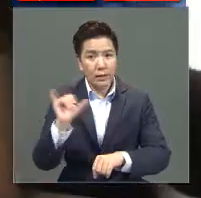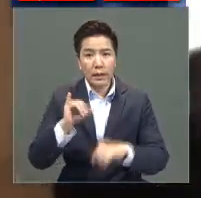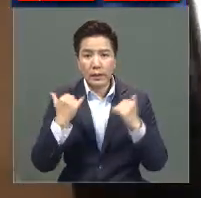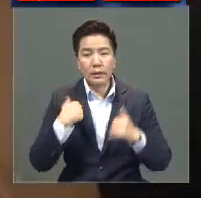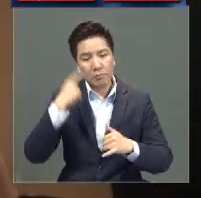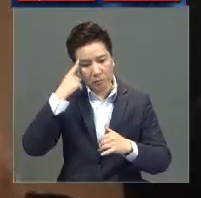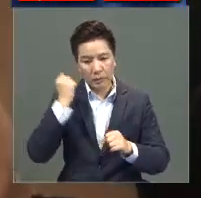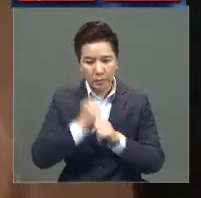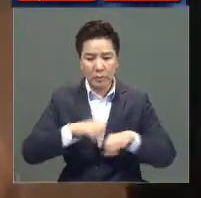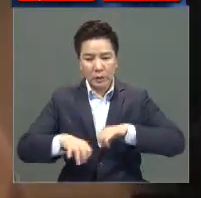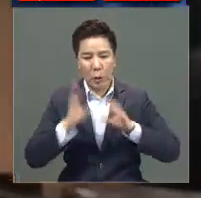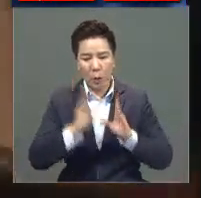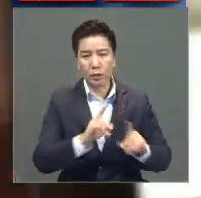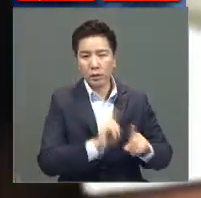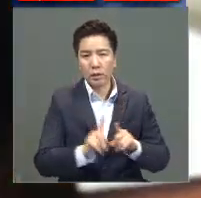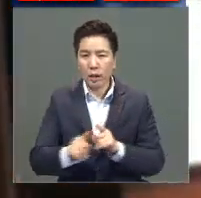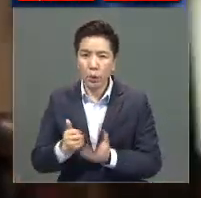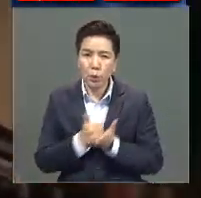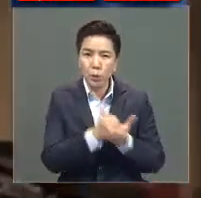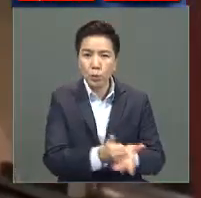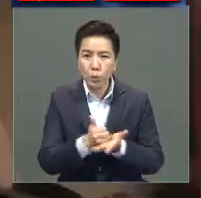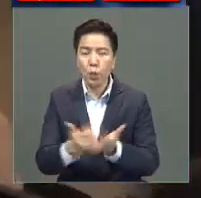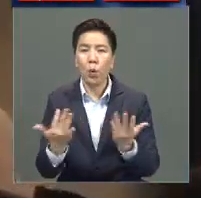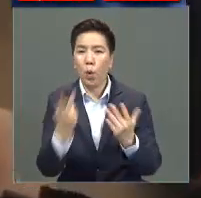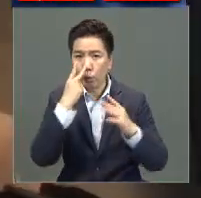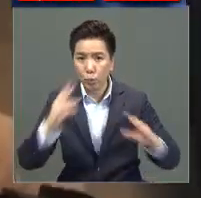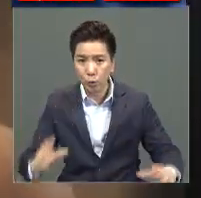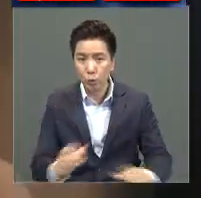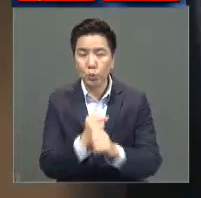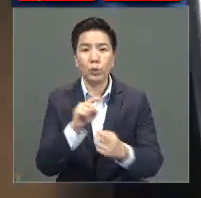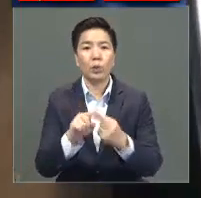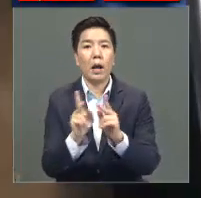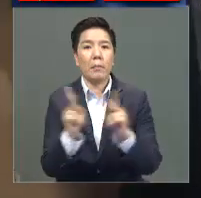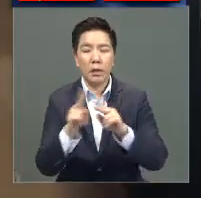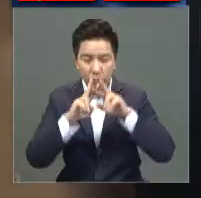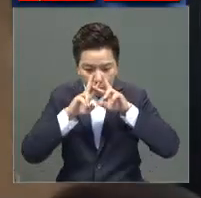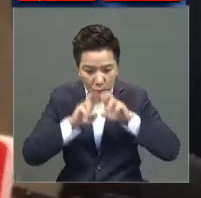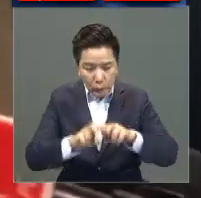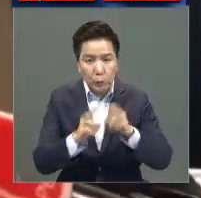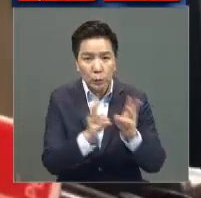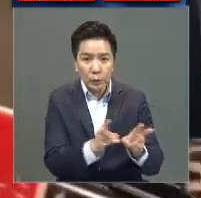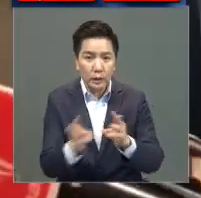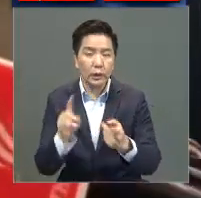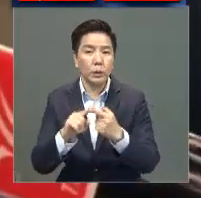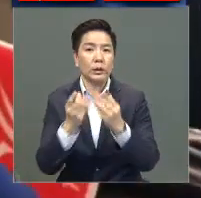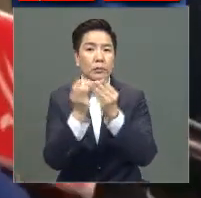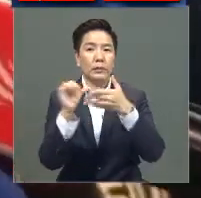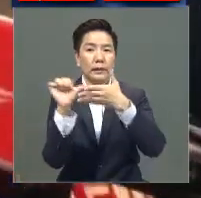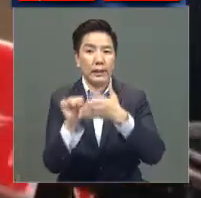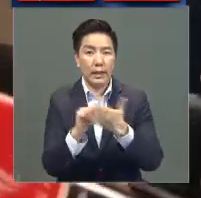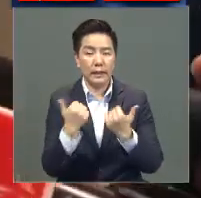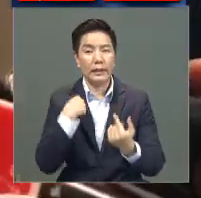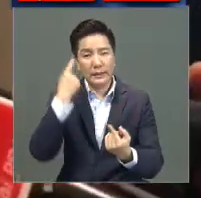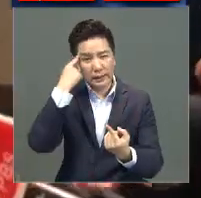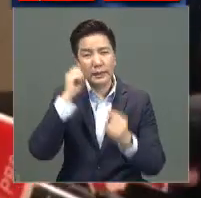ำเนินการอาจต้องช่วยกันหลายคนอีกทั้งยังต้องรอข้อสรุปจากคณะกรรมการพิจารณาศึกษาแนวทางแก้ไขรัฐธรรมนูญก่อน